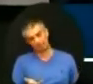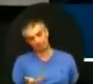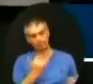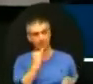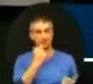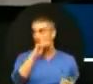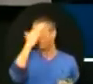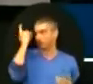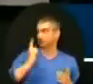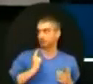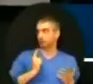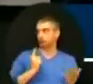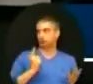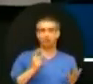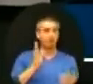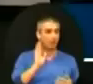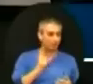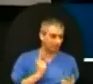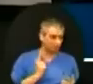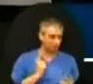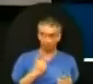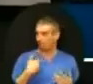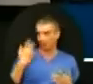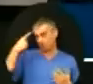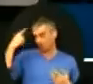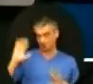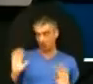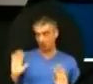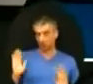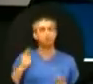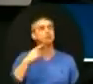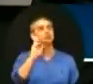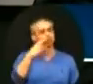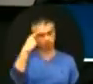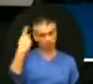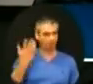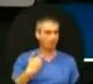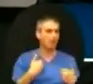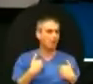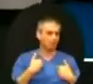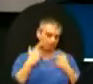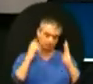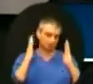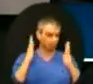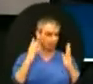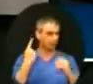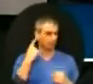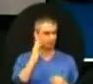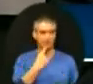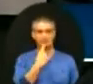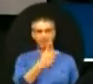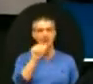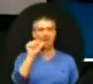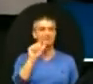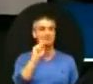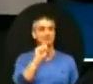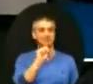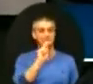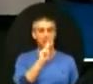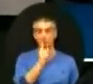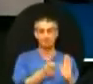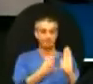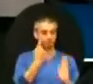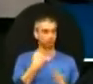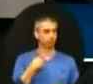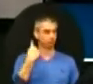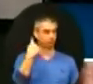להגזים. גם אישי וגם פרסונלי. יש אידיאולוגיה. אני מזועזע למשמע דבריו של אבי ניסנקורן, כי זה פעם